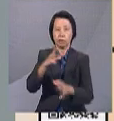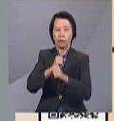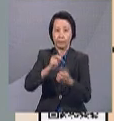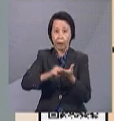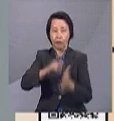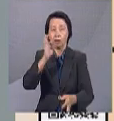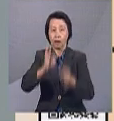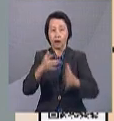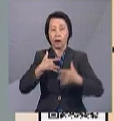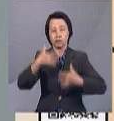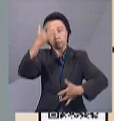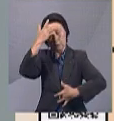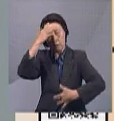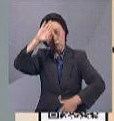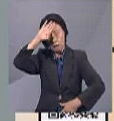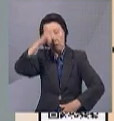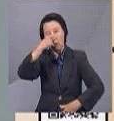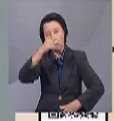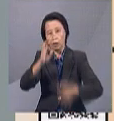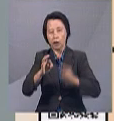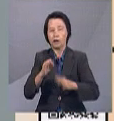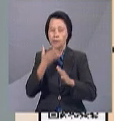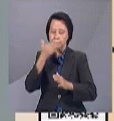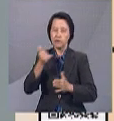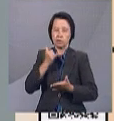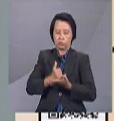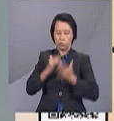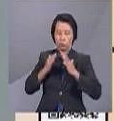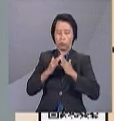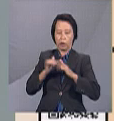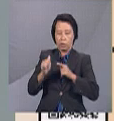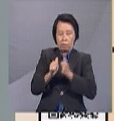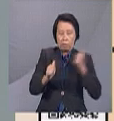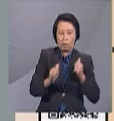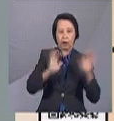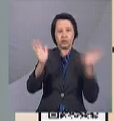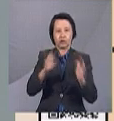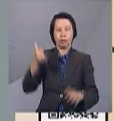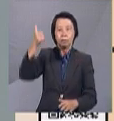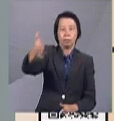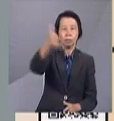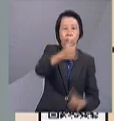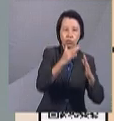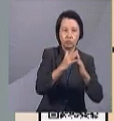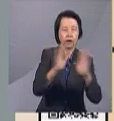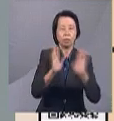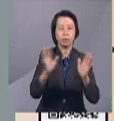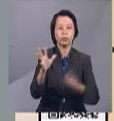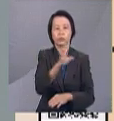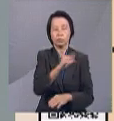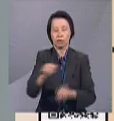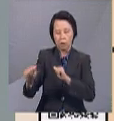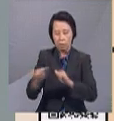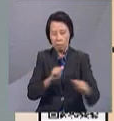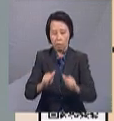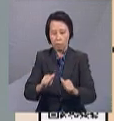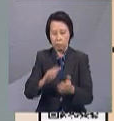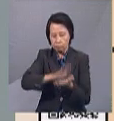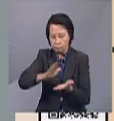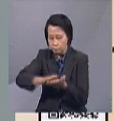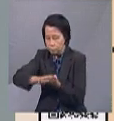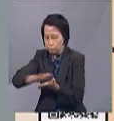jika bergejala duduk di rumah dan elakan amalan kunjung mengunjungi lakukan activity disinfeksi